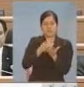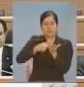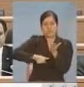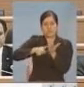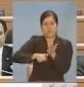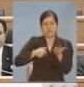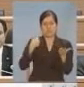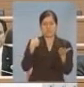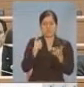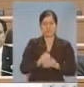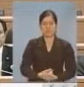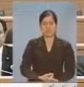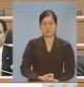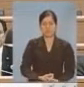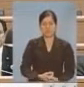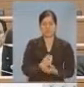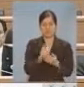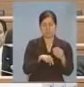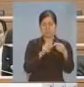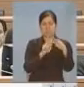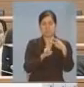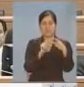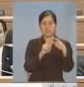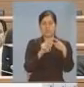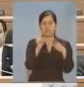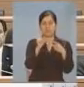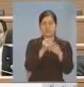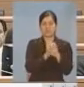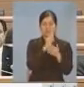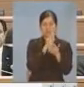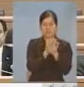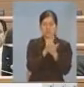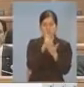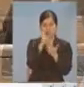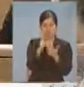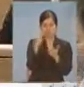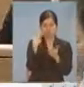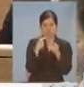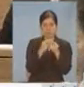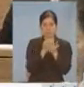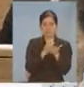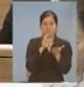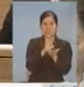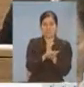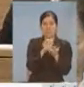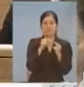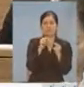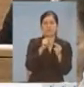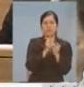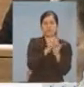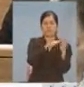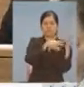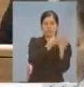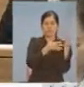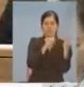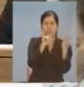องประชาชนต้องการคำตอบค่ะคำถามที่สองก็คือเมื่อกู้มาแล้วเนี่ยค่ะจะสามารถนำเงินนี้ไปใช้ในยุทธศาสตร์ของช